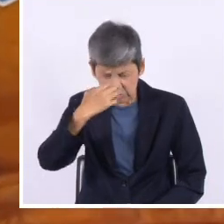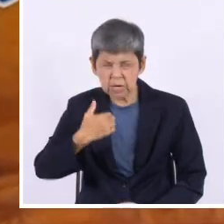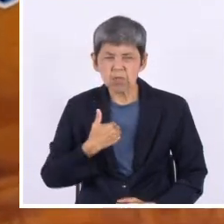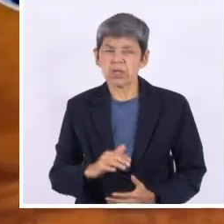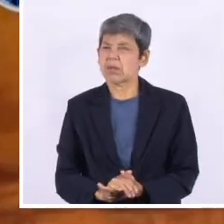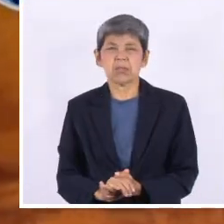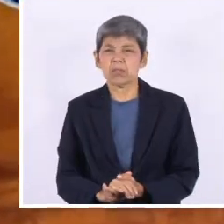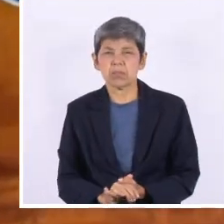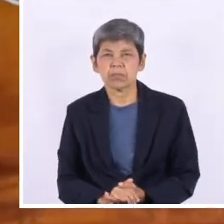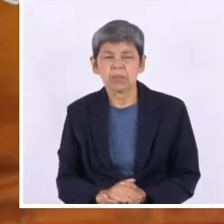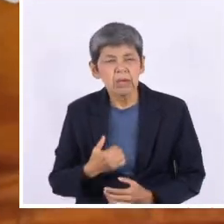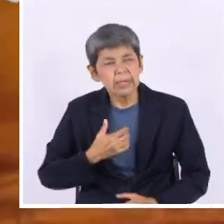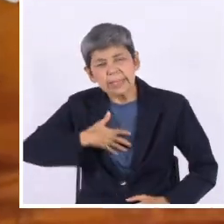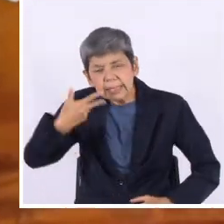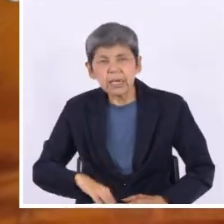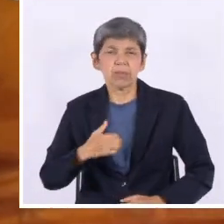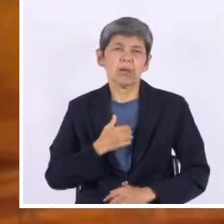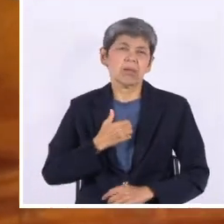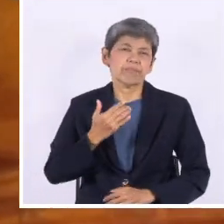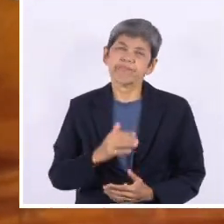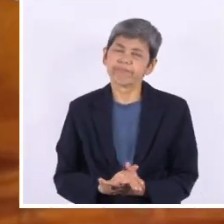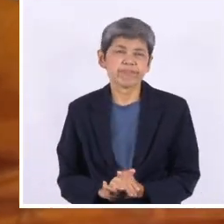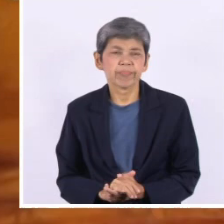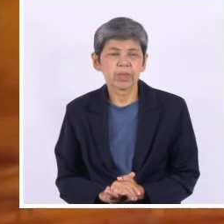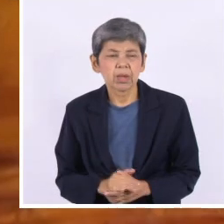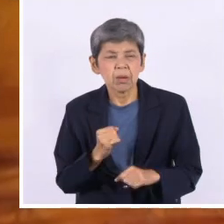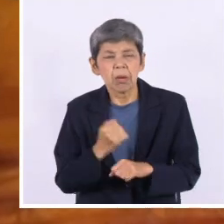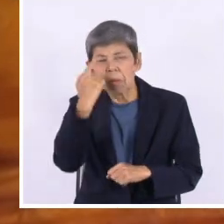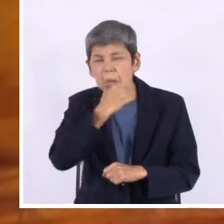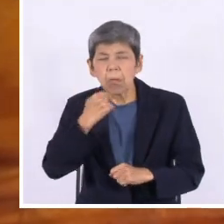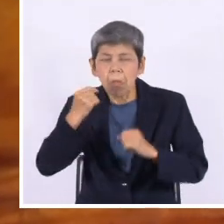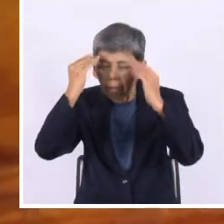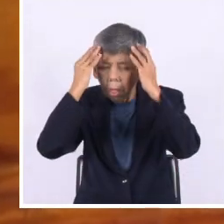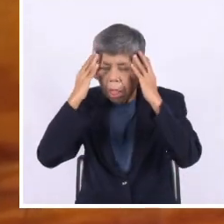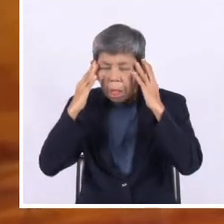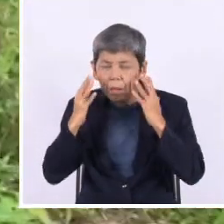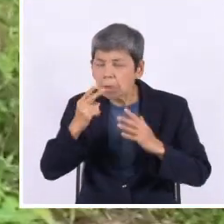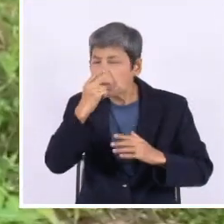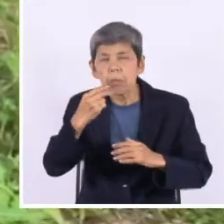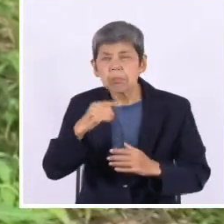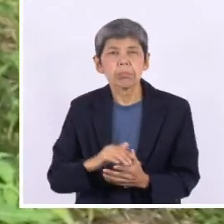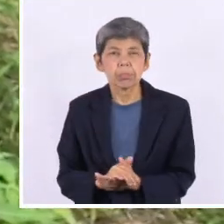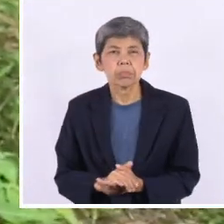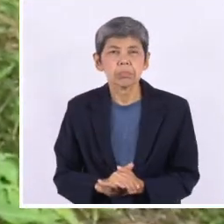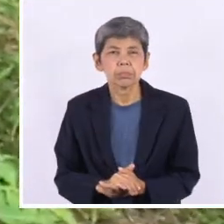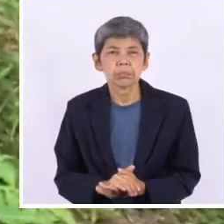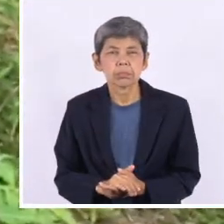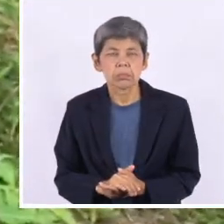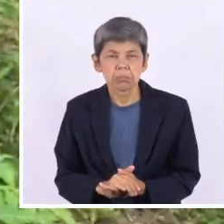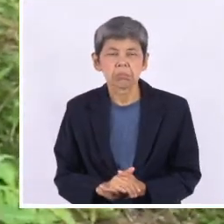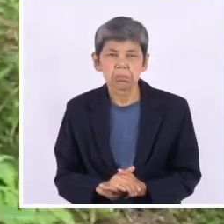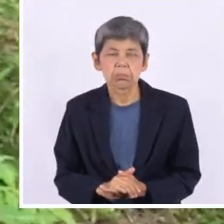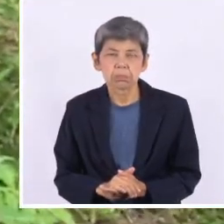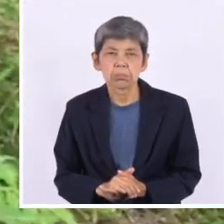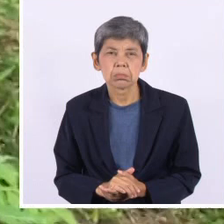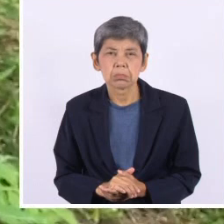อกเหลียงเออ ของ อ้วนผมกับมะงามดอกผมแตกแหงขายไฟอยู ่เขียวมาก เออนี่เ